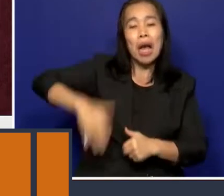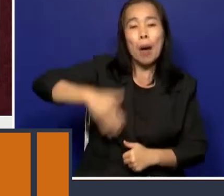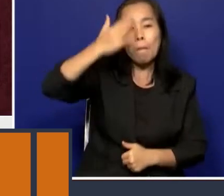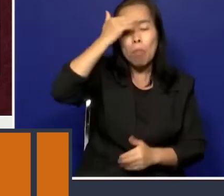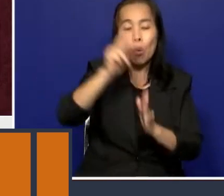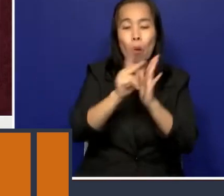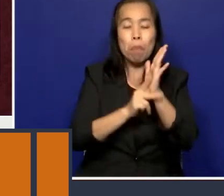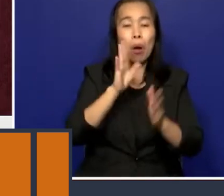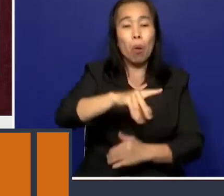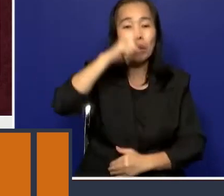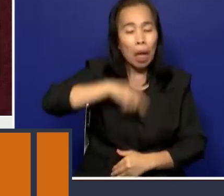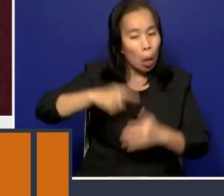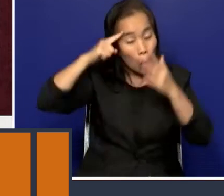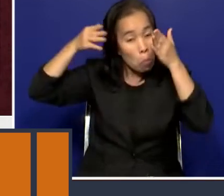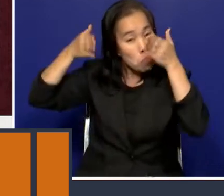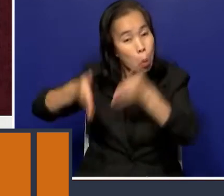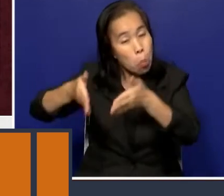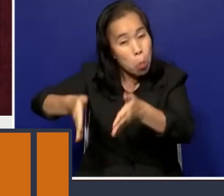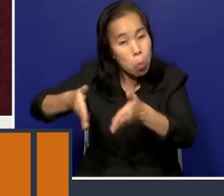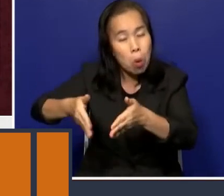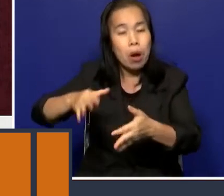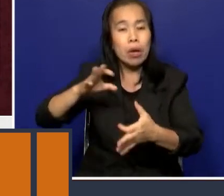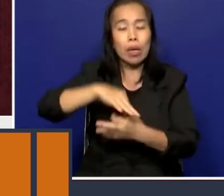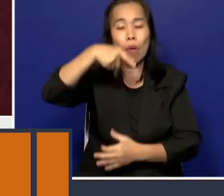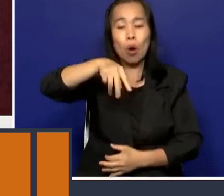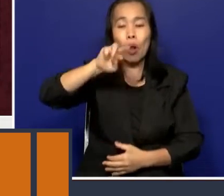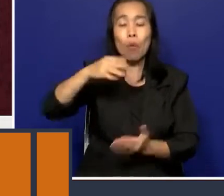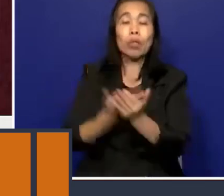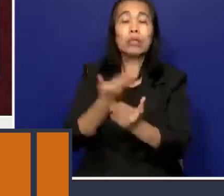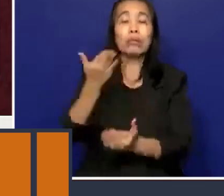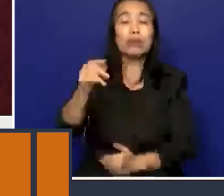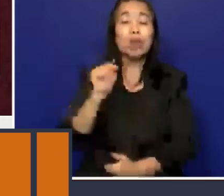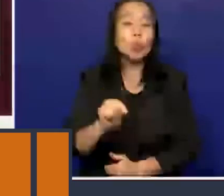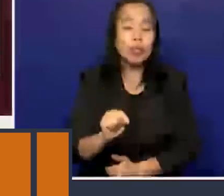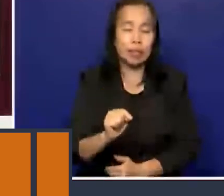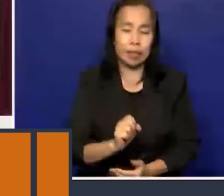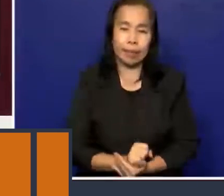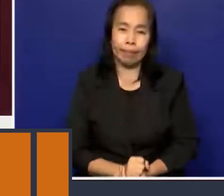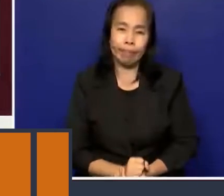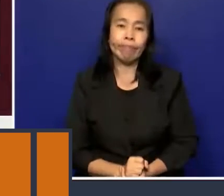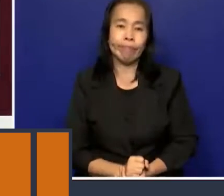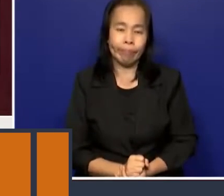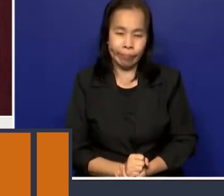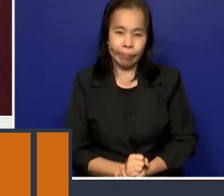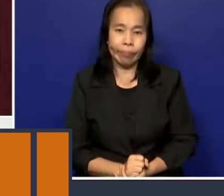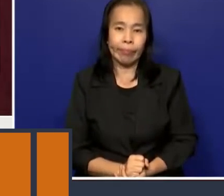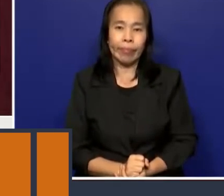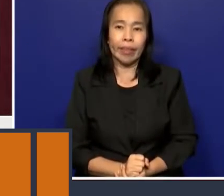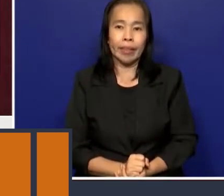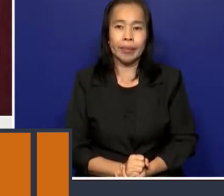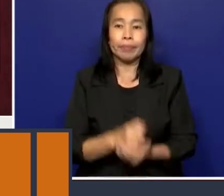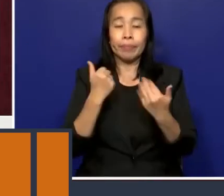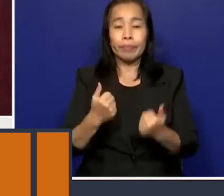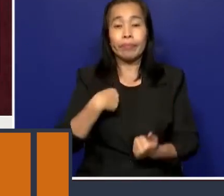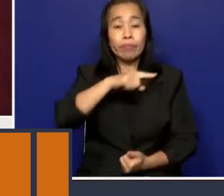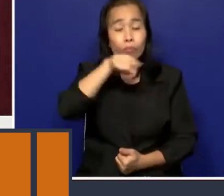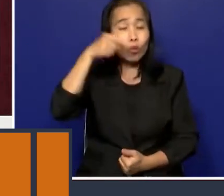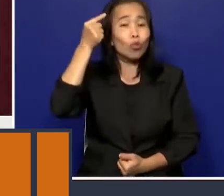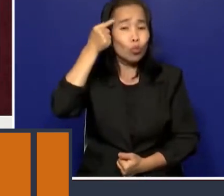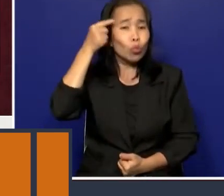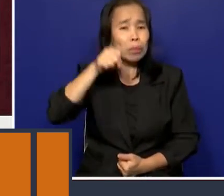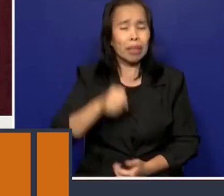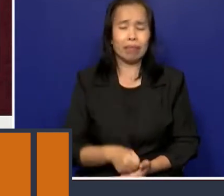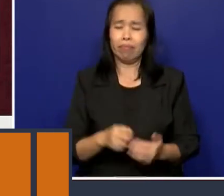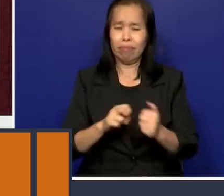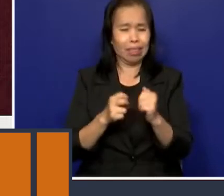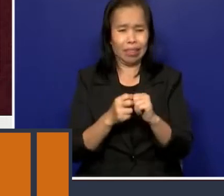คือจะโทษไปทภบร์จะซ้อจัจ้างเพเอาตุรอด kann from Th mentebol bra.ข้ที่จรินอุนก็รู้ดความนไมไดตดขด